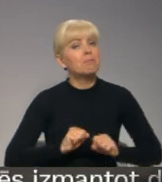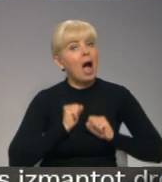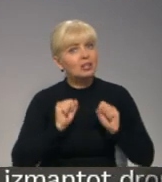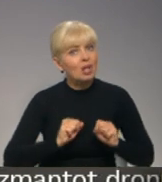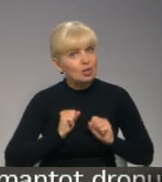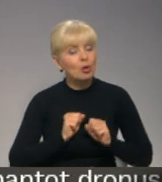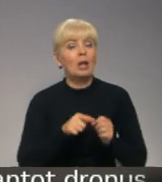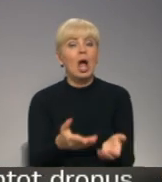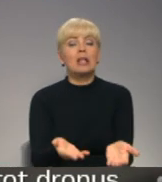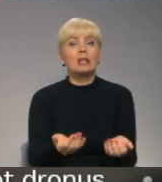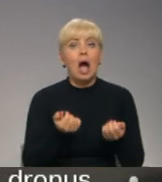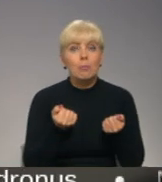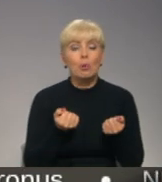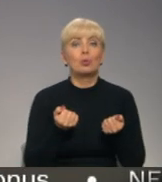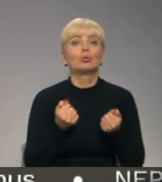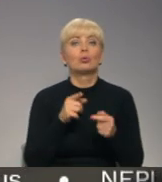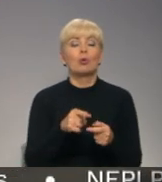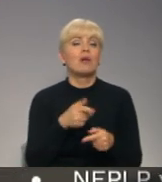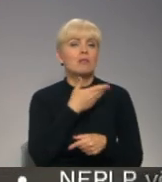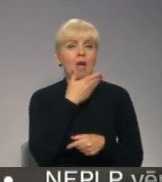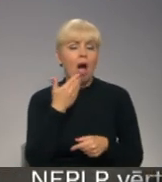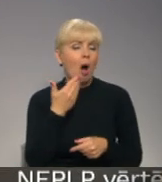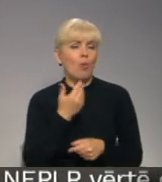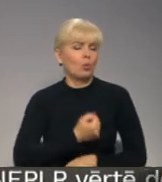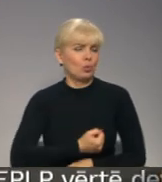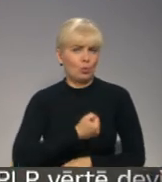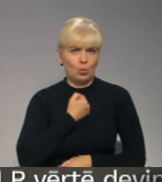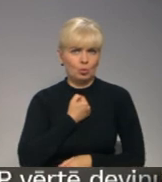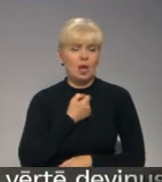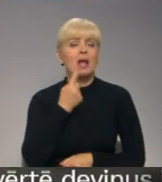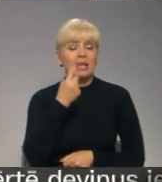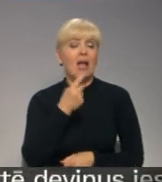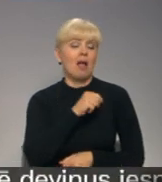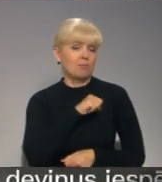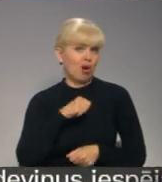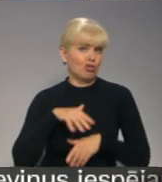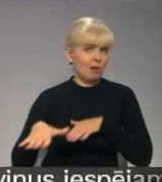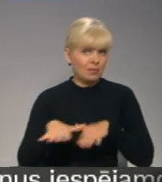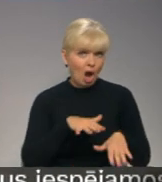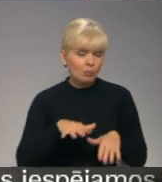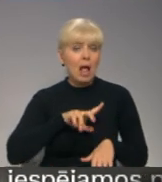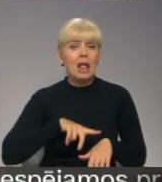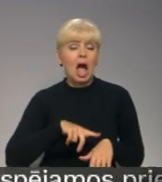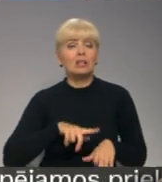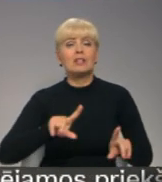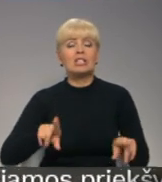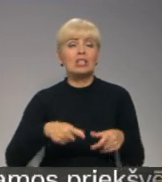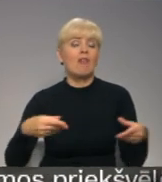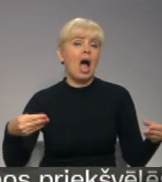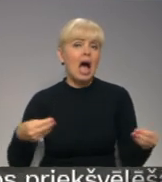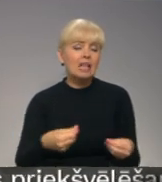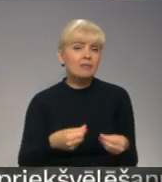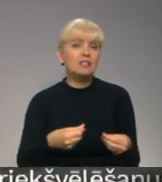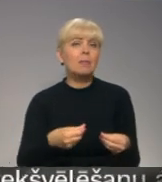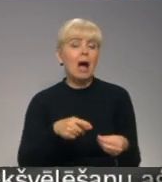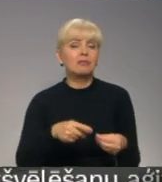un arī dabūtu to, jo nav šausmīgi grūti, ir vienkārši jādara. Latvijas investīciju un attīstības aģentūras biznesa